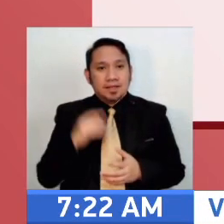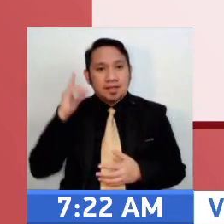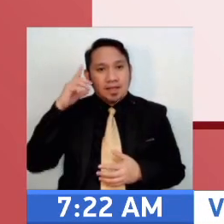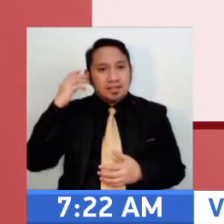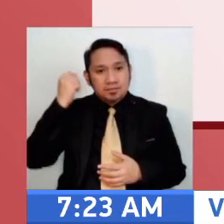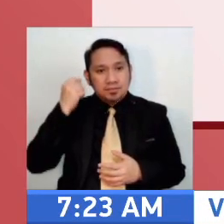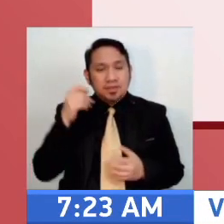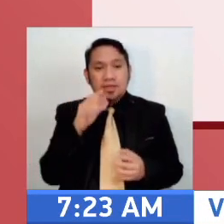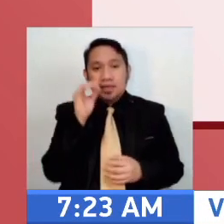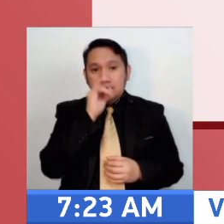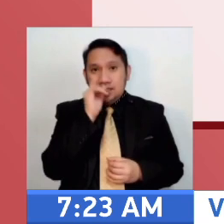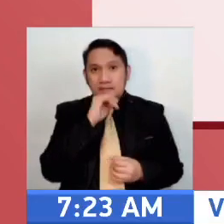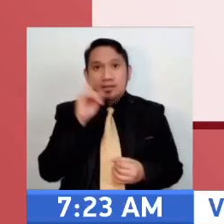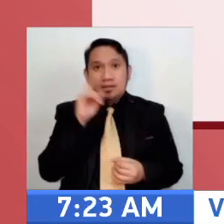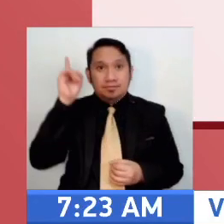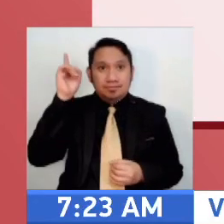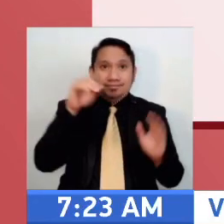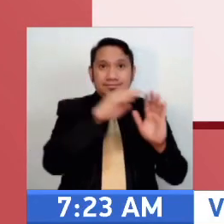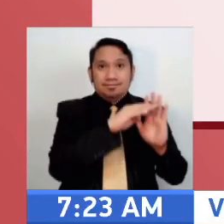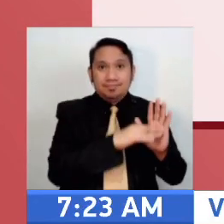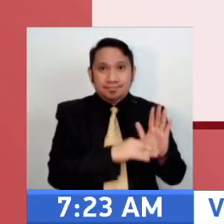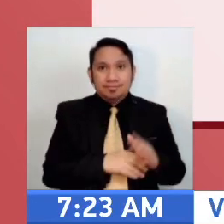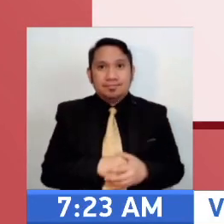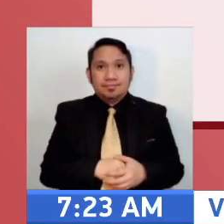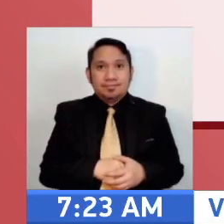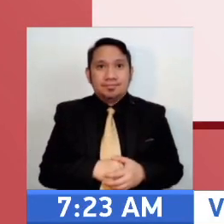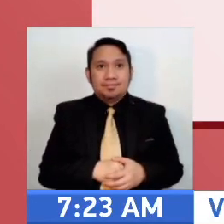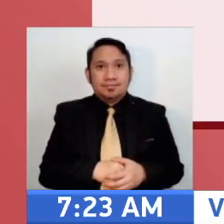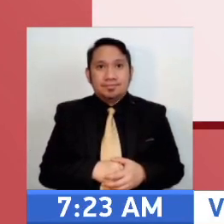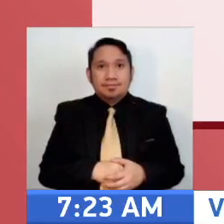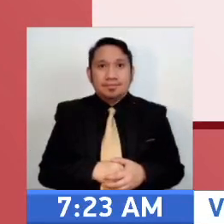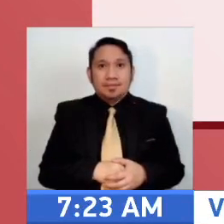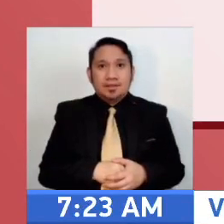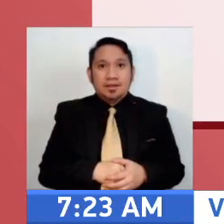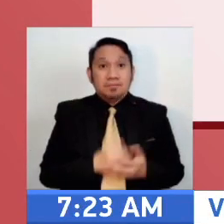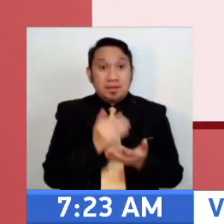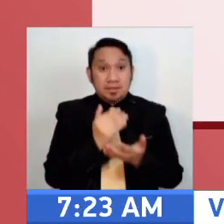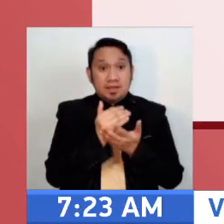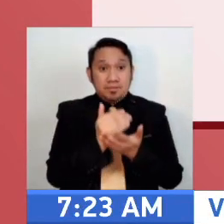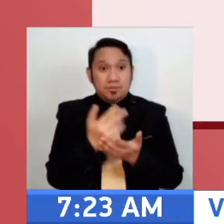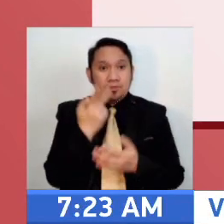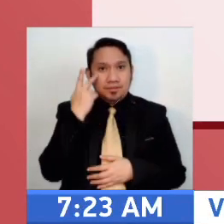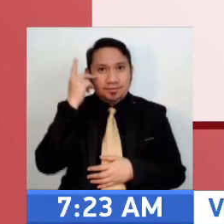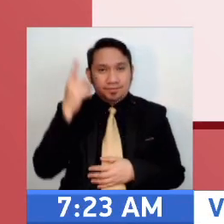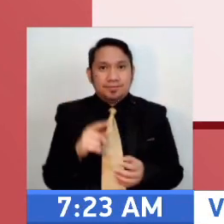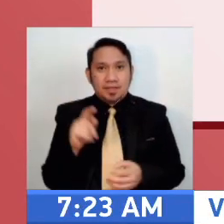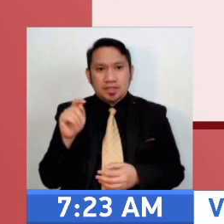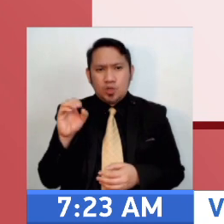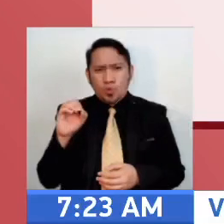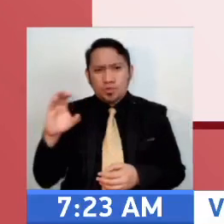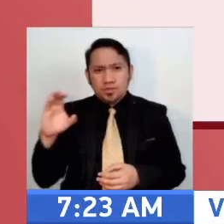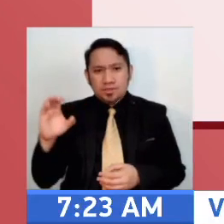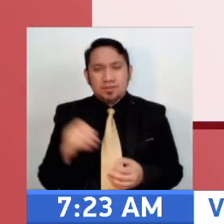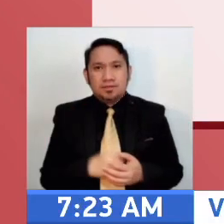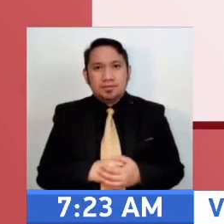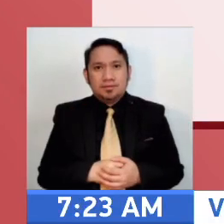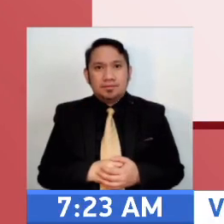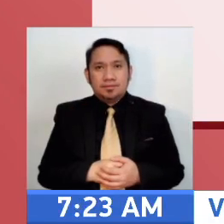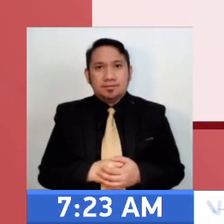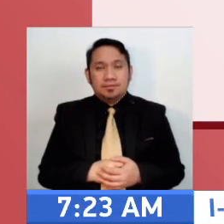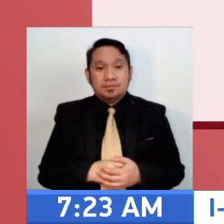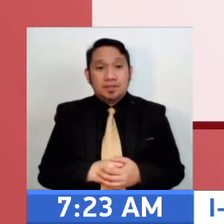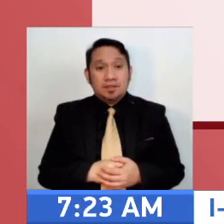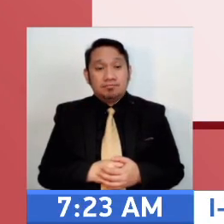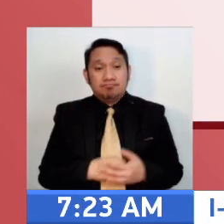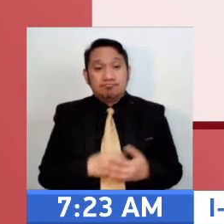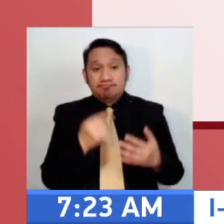SRO Vision o Vision Mixer, at Zamboanga TOC o MC Technician. Para po sa kumpletong detalye at requirements,